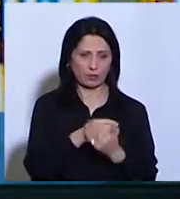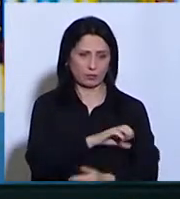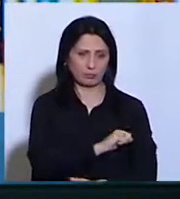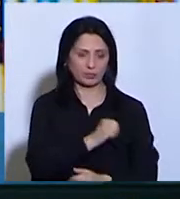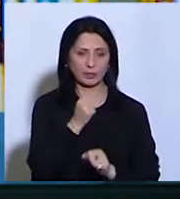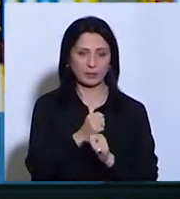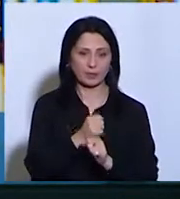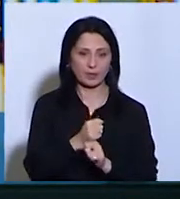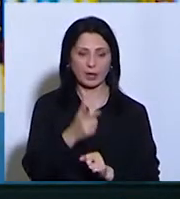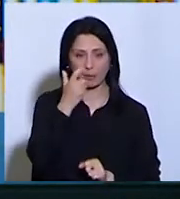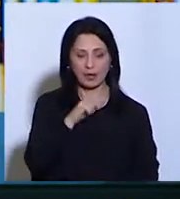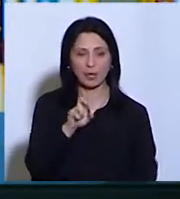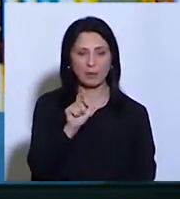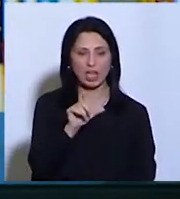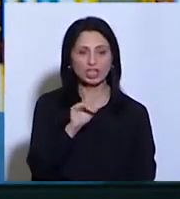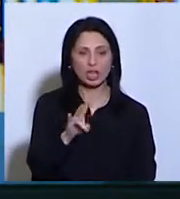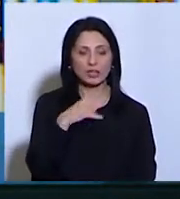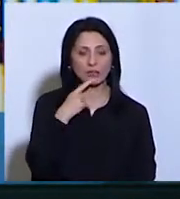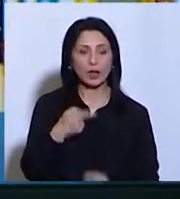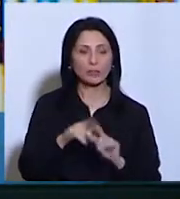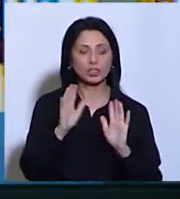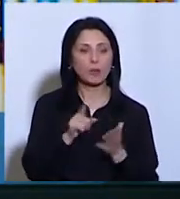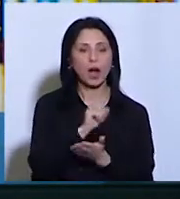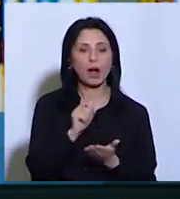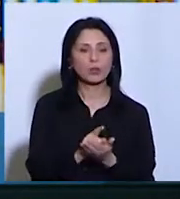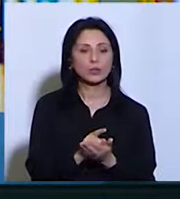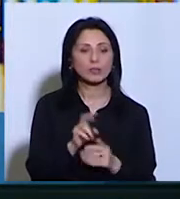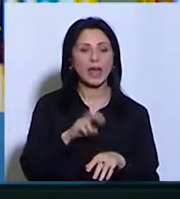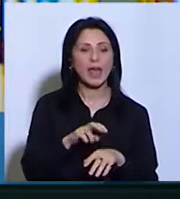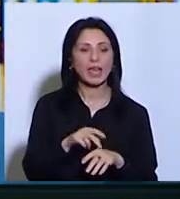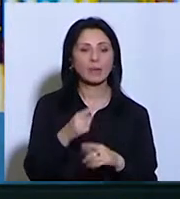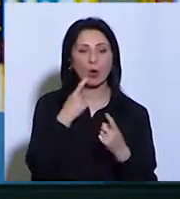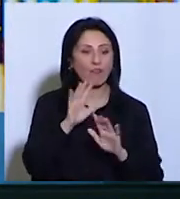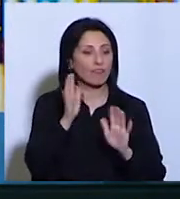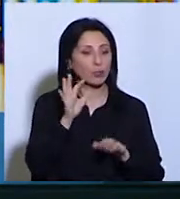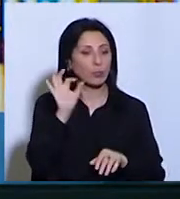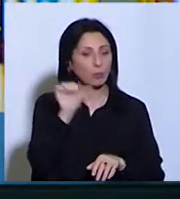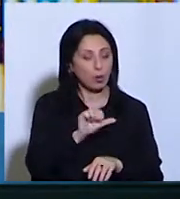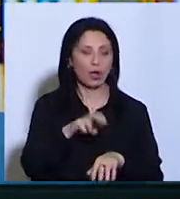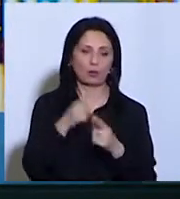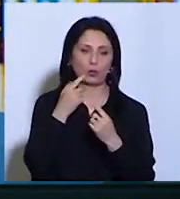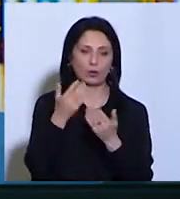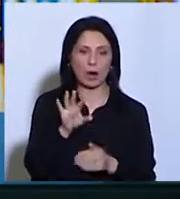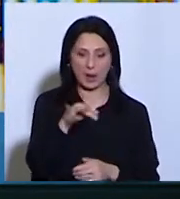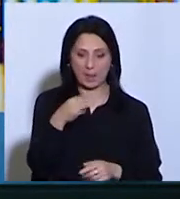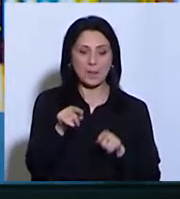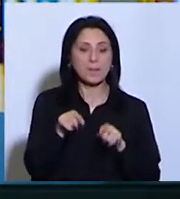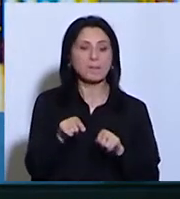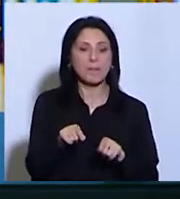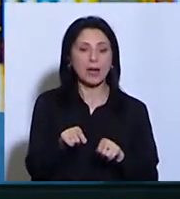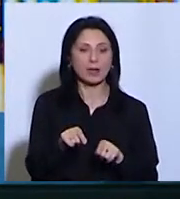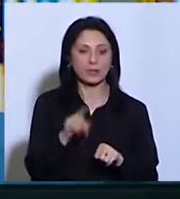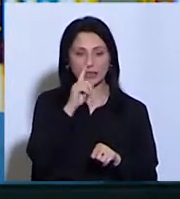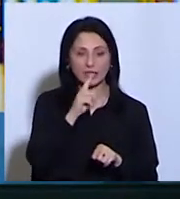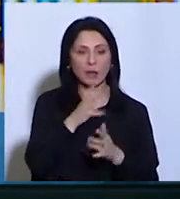გააკეთოს, მაგრამ აი რაც ბატონმა ბეჟანმა ბრძანა, ასეთ შემთხვევაში აუცილებელია ექიმთან კონსულტაცია. ამიტომ ამ მაისის დანიშნულება სწორედ ეგ